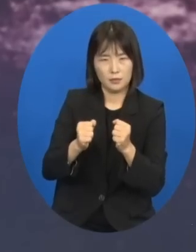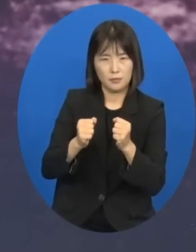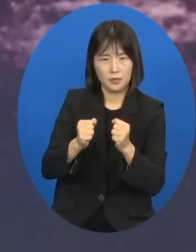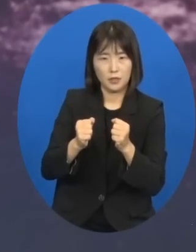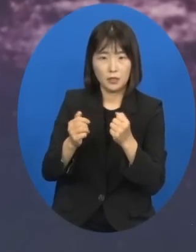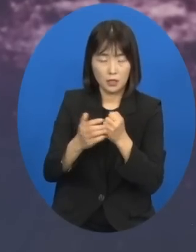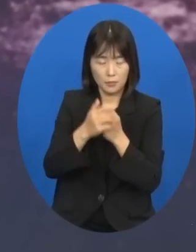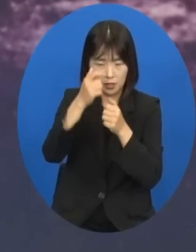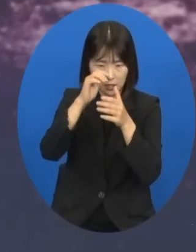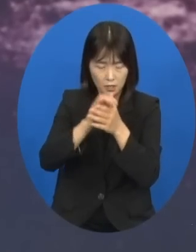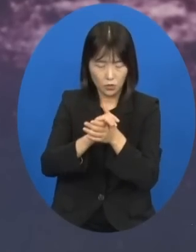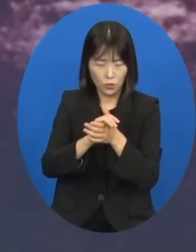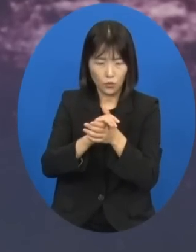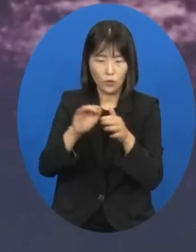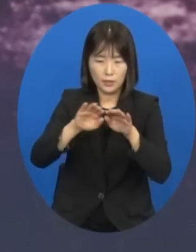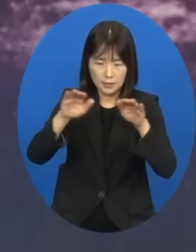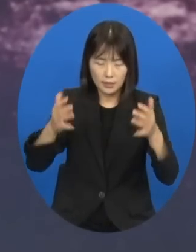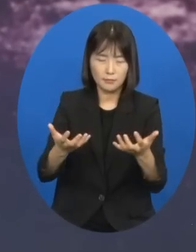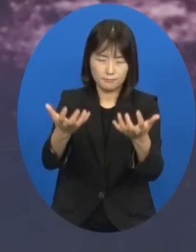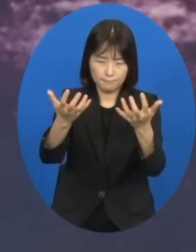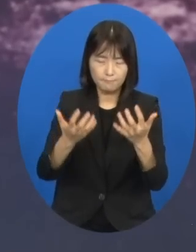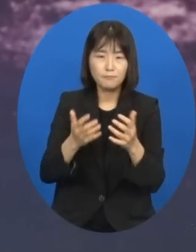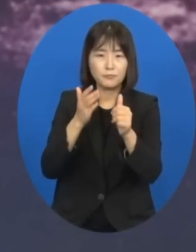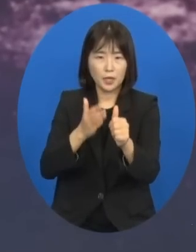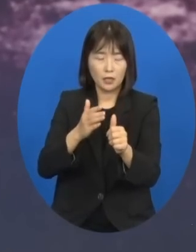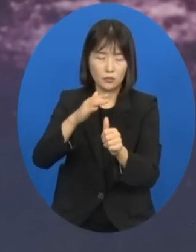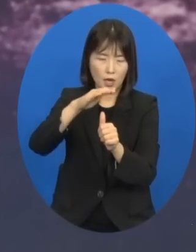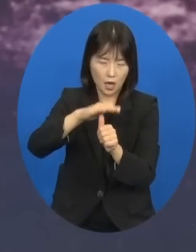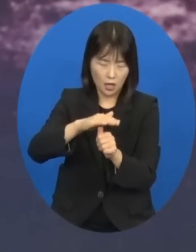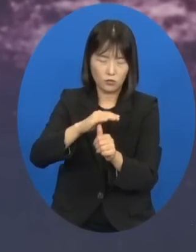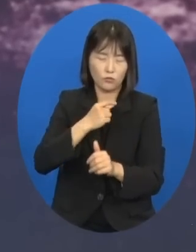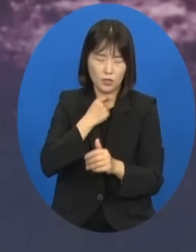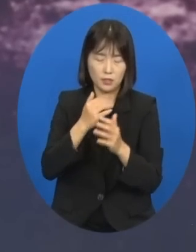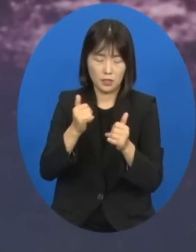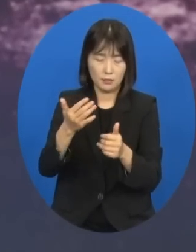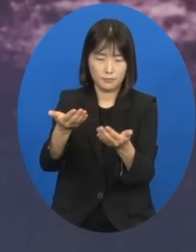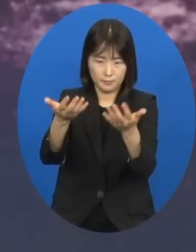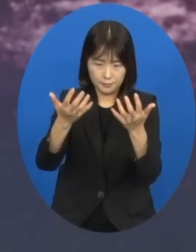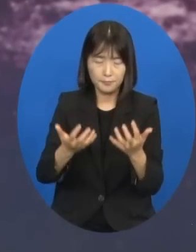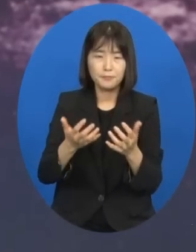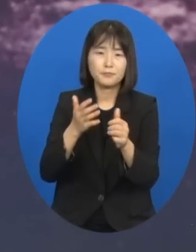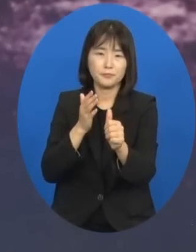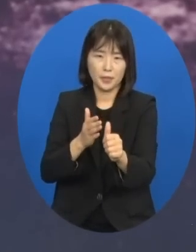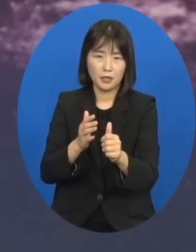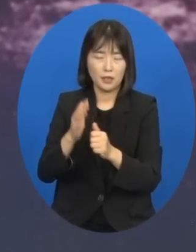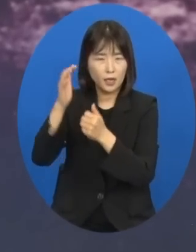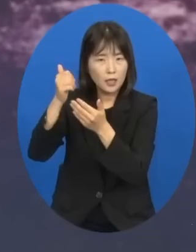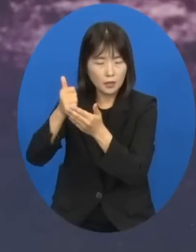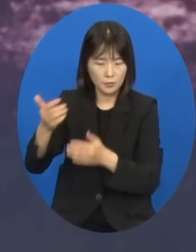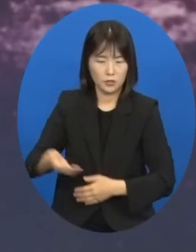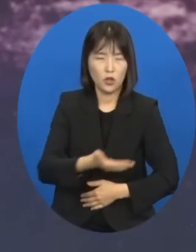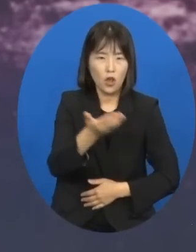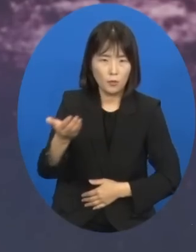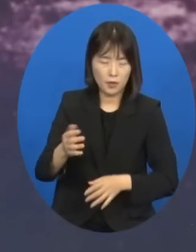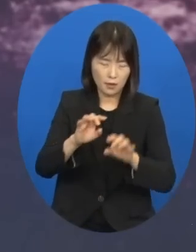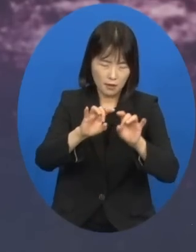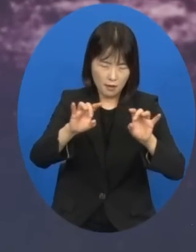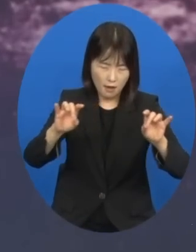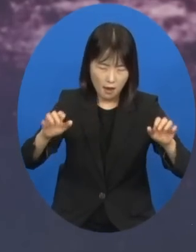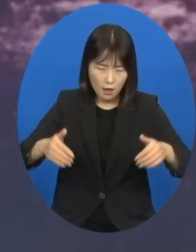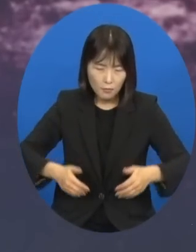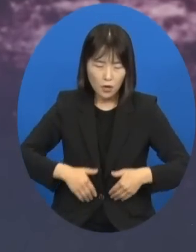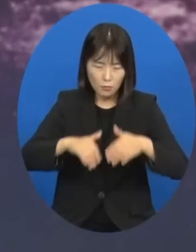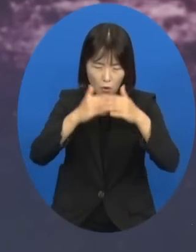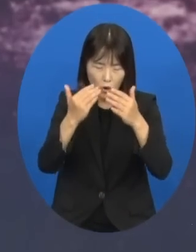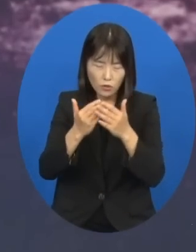기도의 제단 앞으로 나오시길 바랍니다. 그리고 안수 받으실 분도 나오시길 바랍니다. 하나님이 또한 여러분들에게 또한 각자의 필요한 모든 것들을